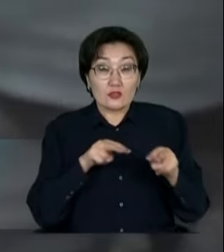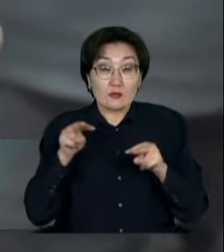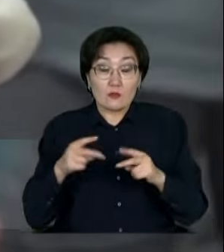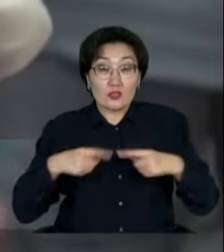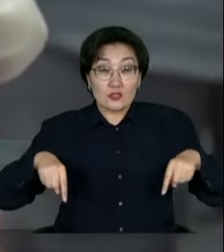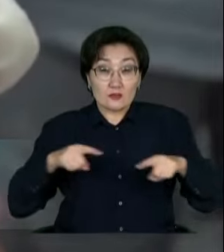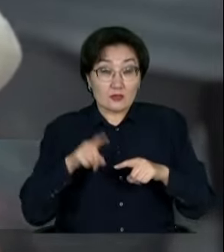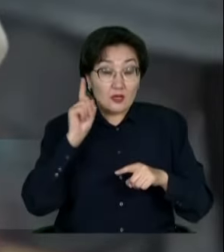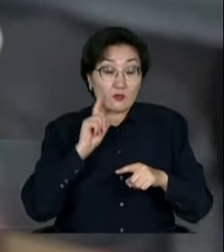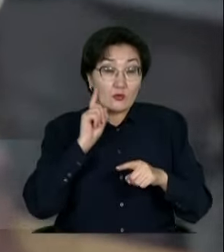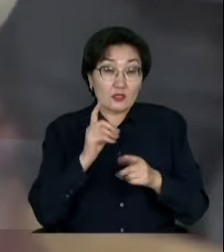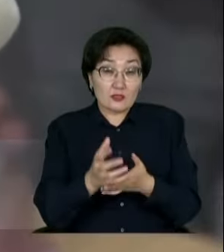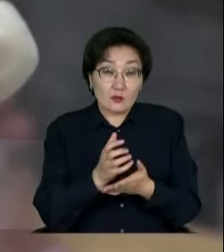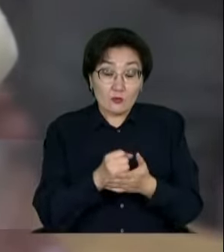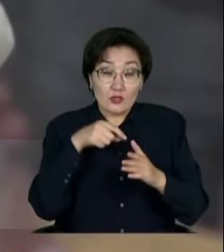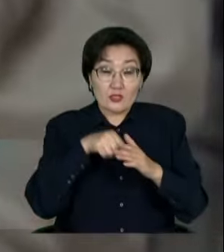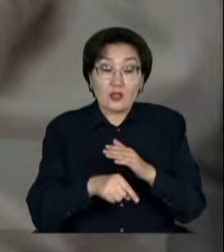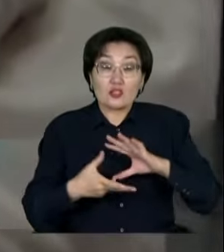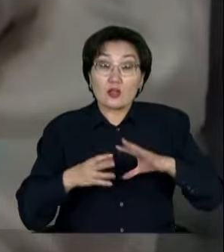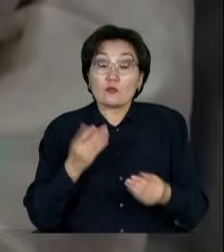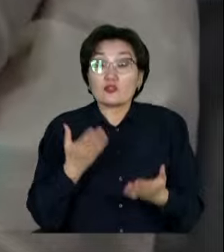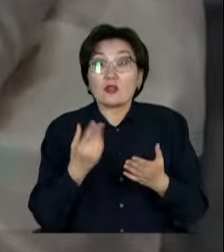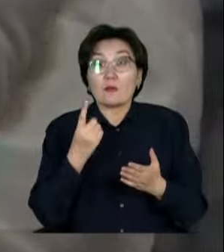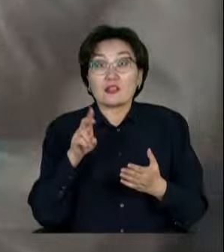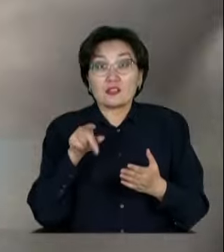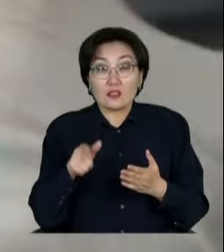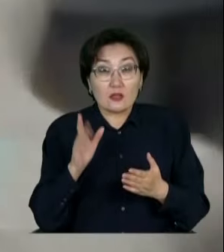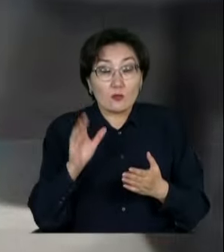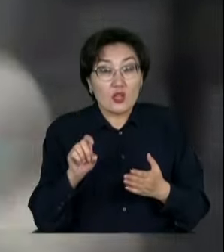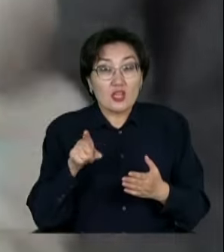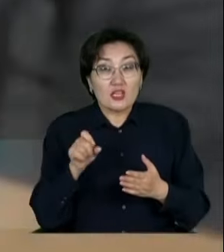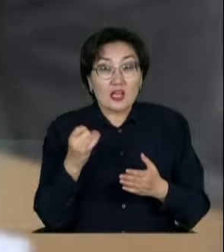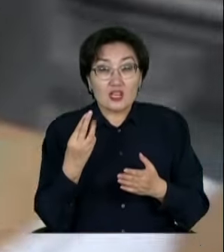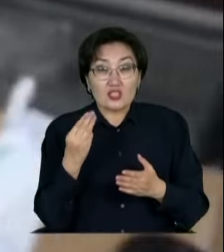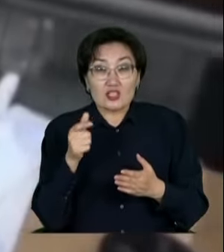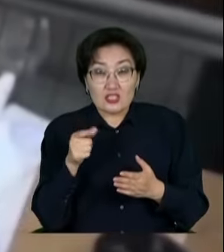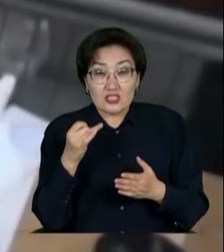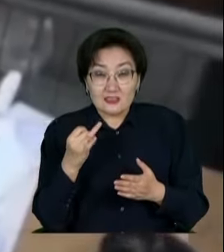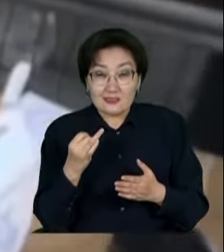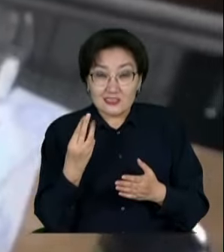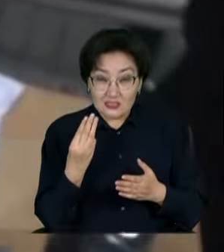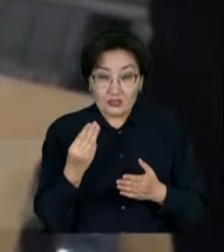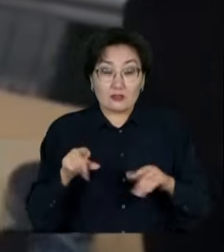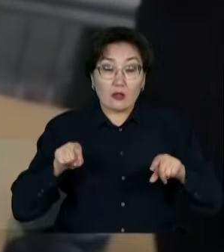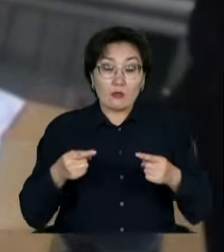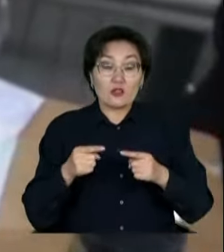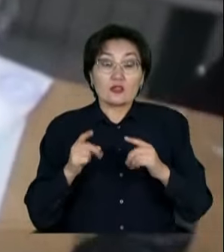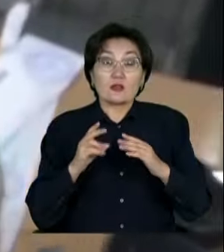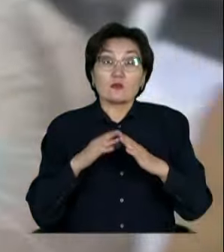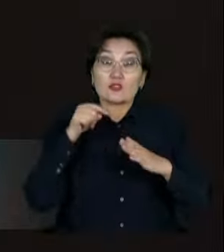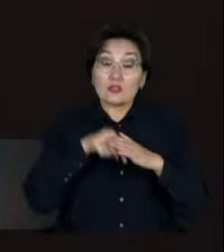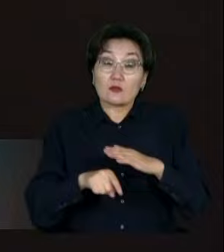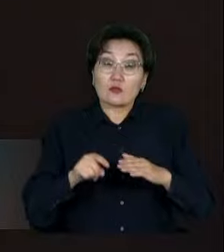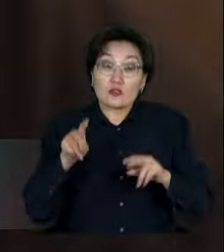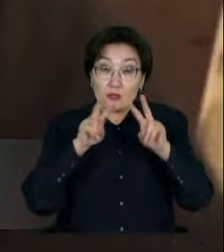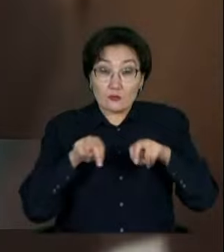уақытша сақтау қоймасынан жалпы салмағы шамамен 1 келі болатын гашиш тәркіленді. Айыпталушылардың бірінің пәтерін тінту кезінде